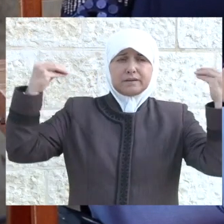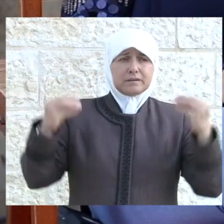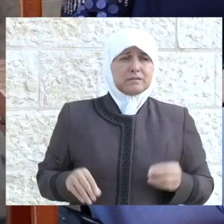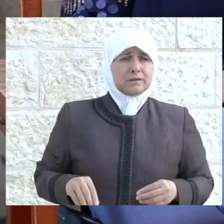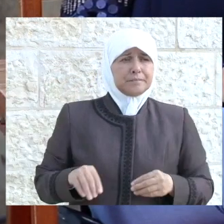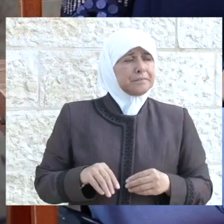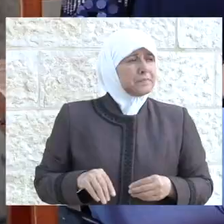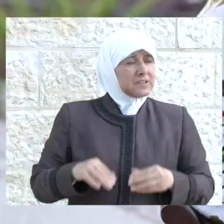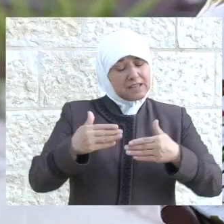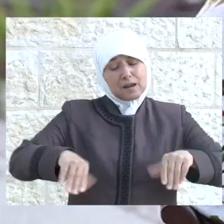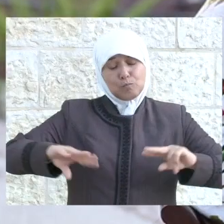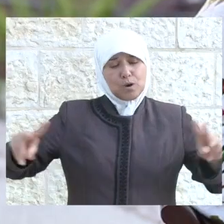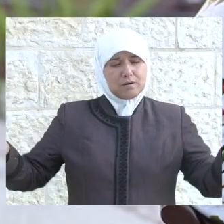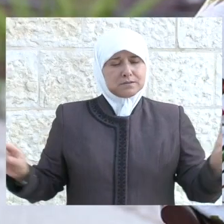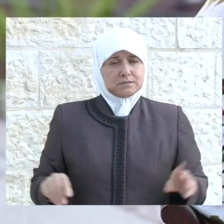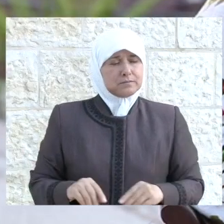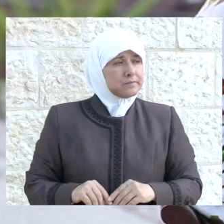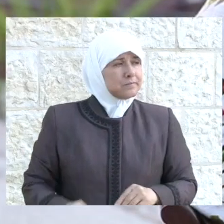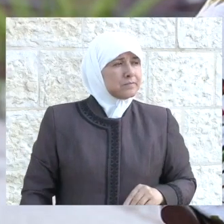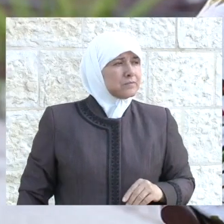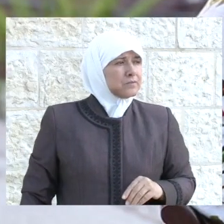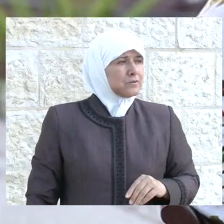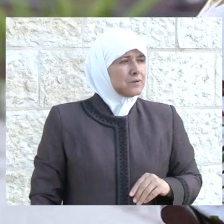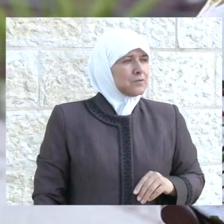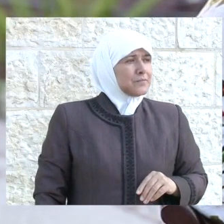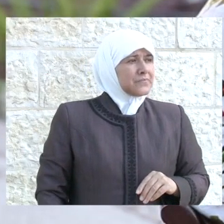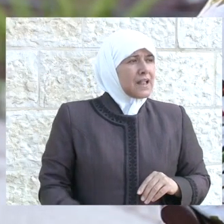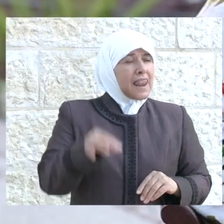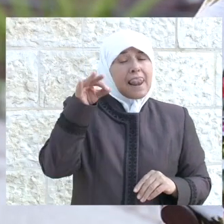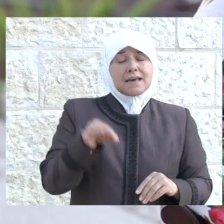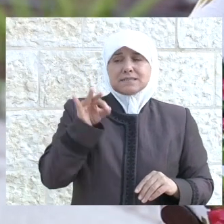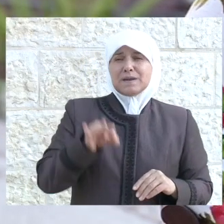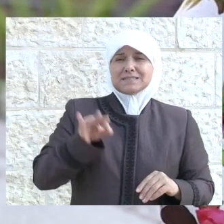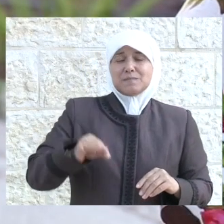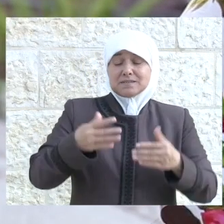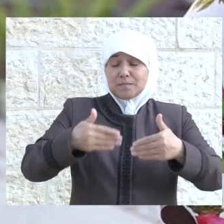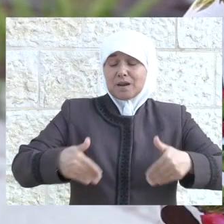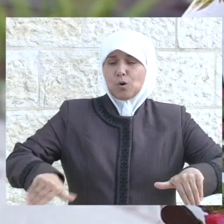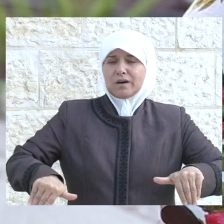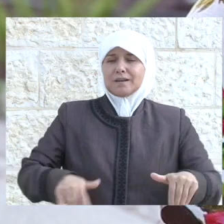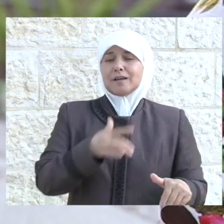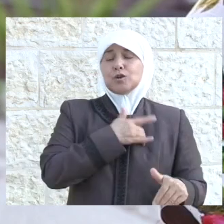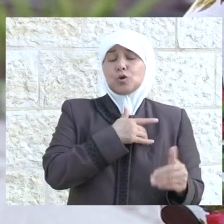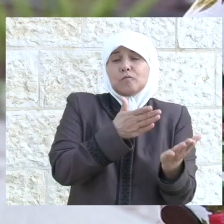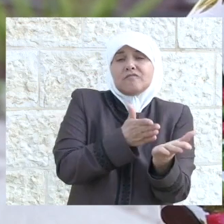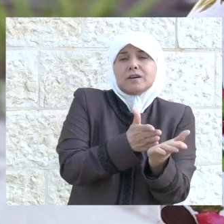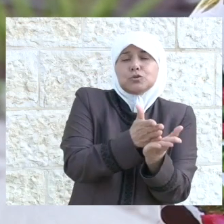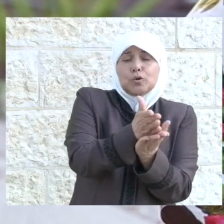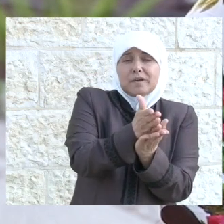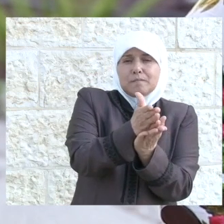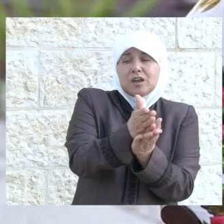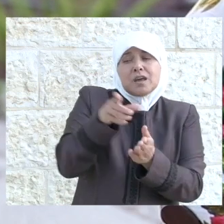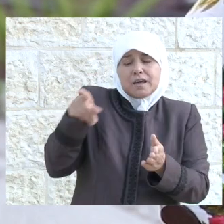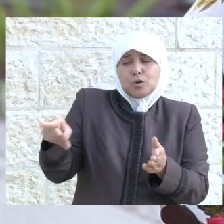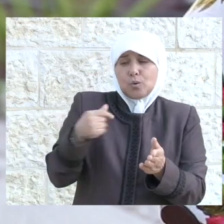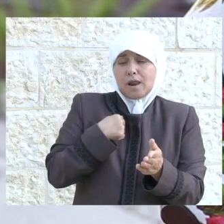إعاقة؟ ذوات إعاقة، أول إشي آمنوا بقدراتكم، آمنوا إنكم أنتوا بتقدروا تنجزوا، تقدروا تبدعوا، تقدروا تنطلقوا